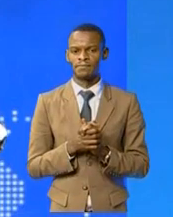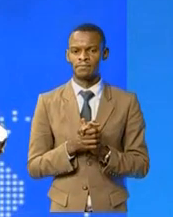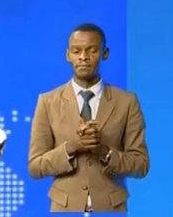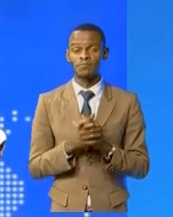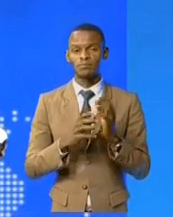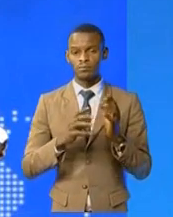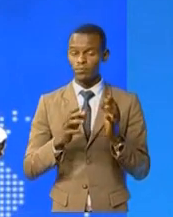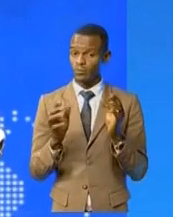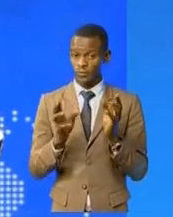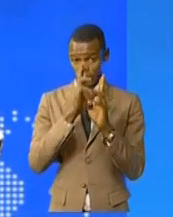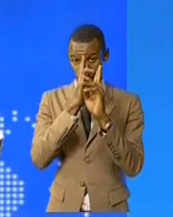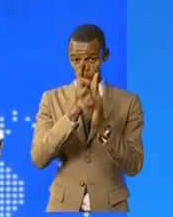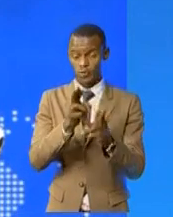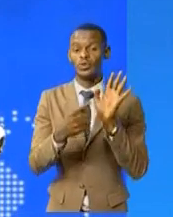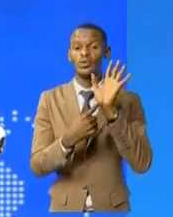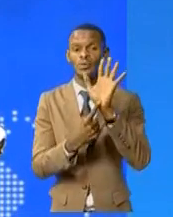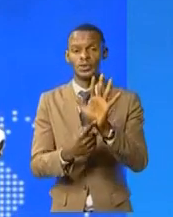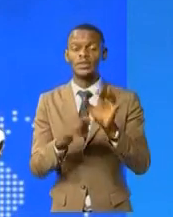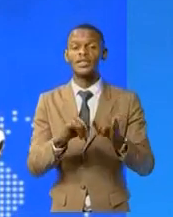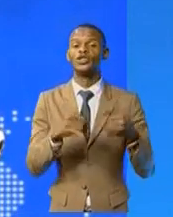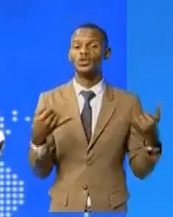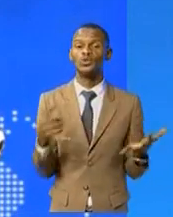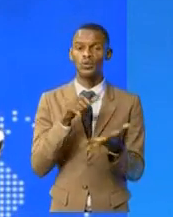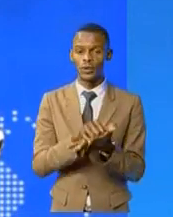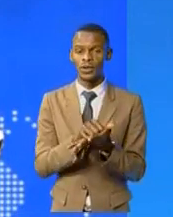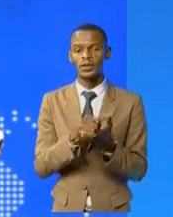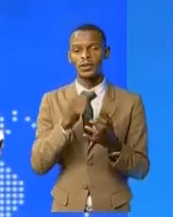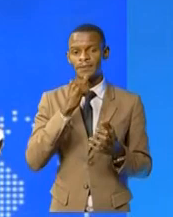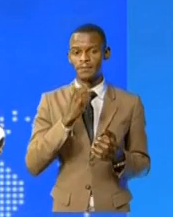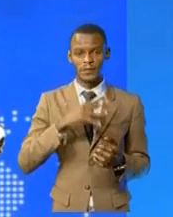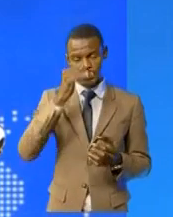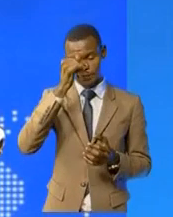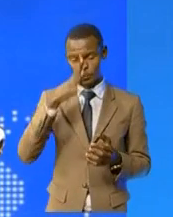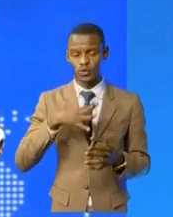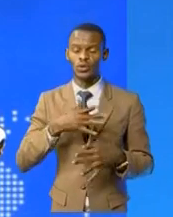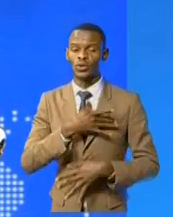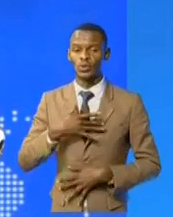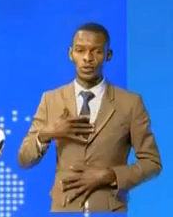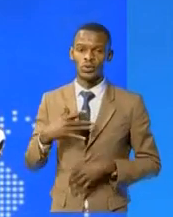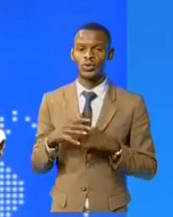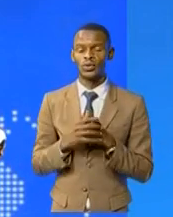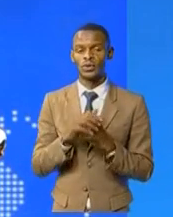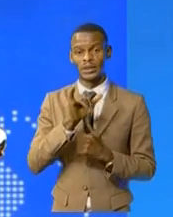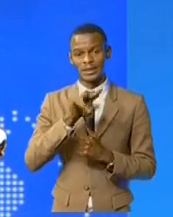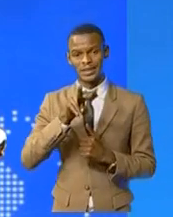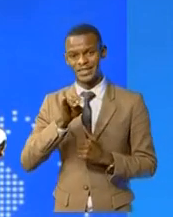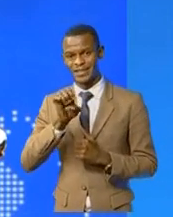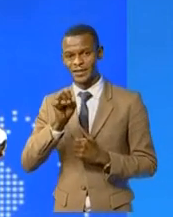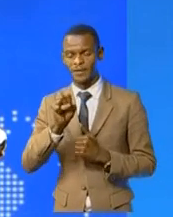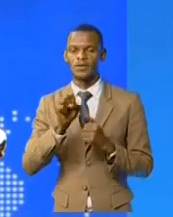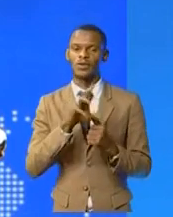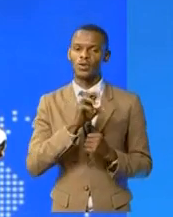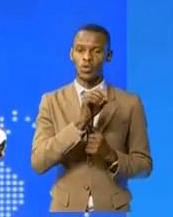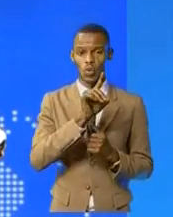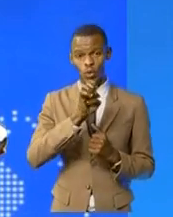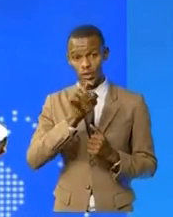eu l'honneur de vous présenter ce journal. Mesdames et messieurs, au nom de Iverson Kabwaba, Rodé Panda,